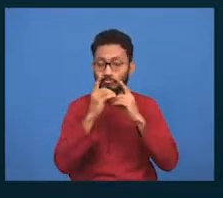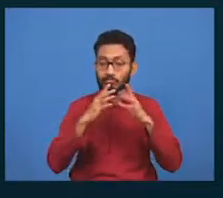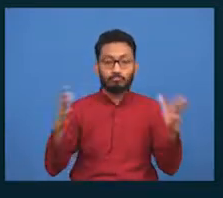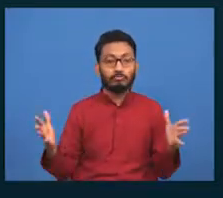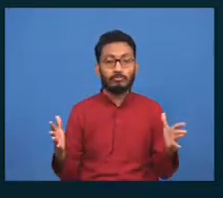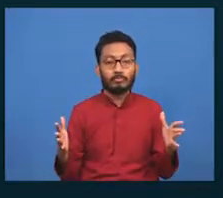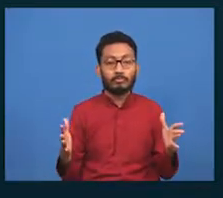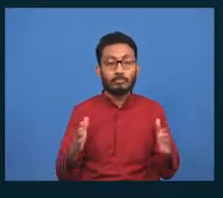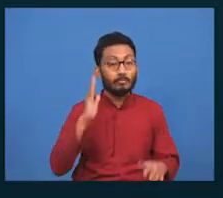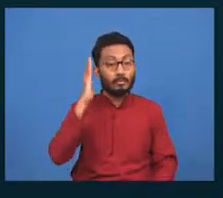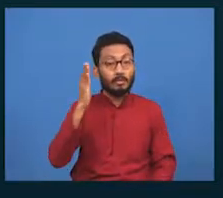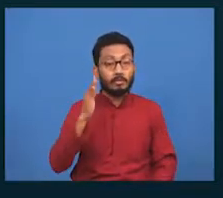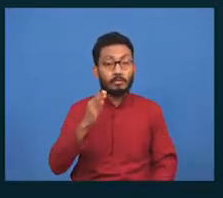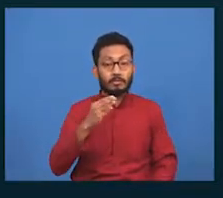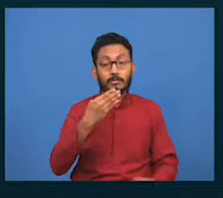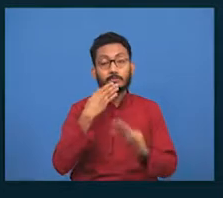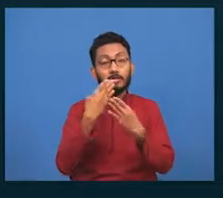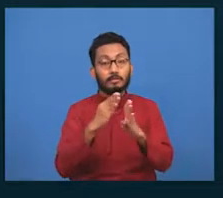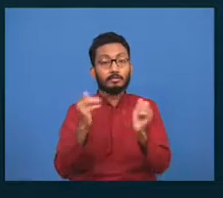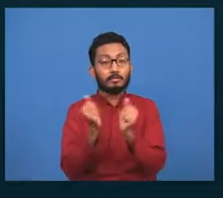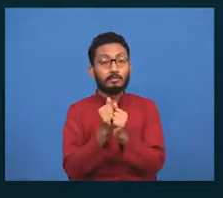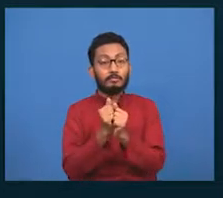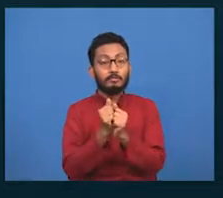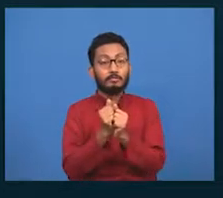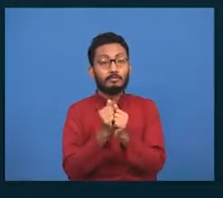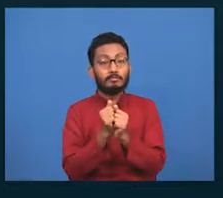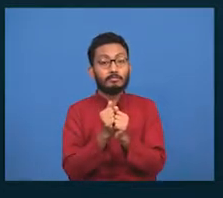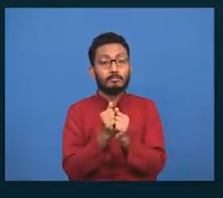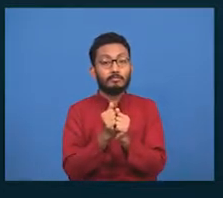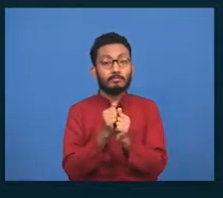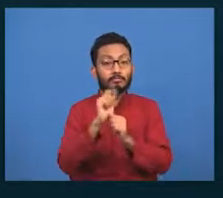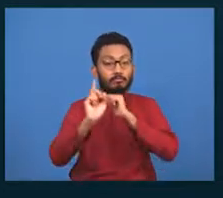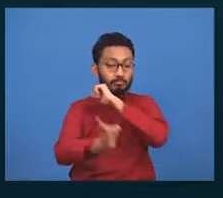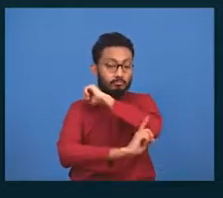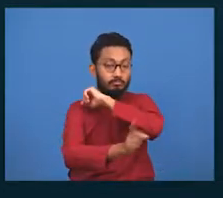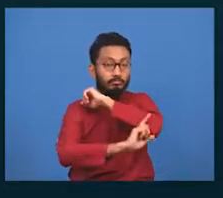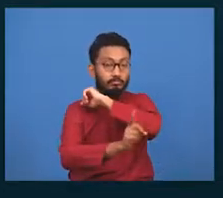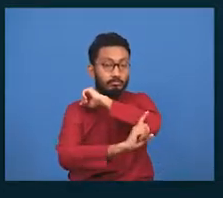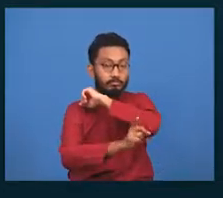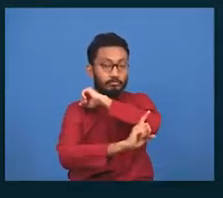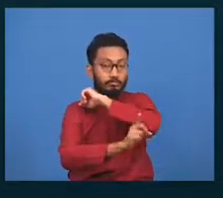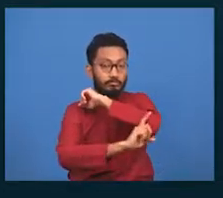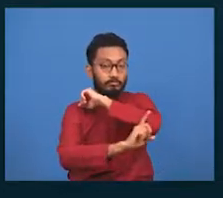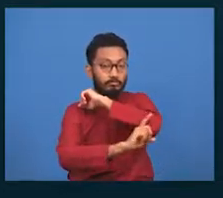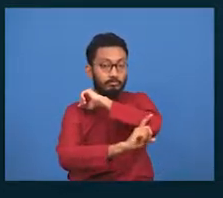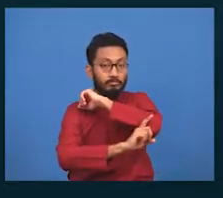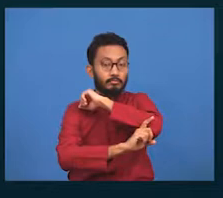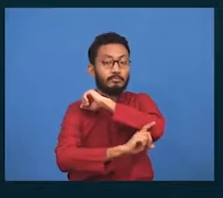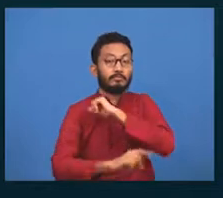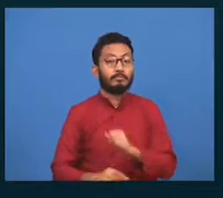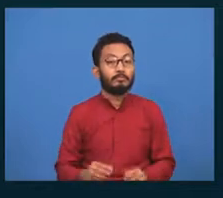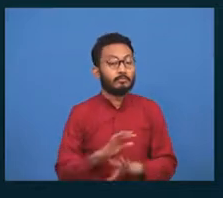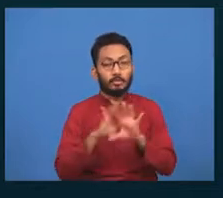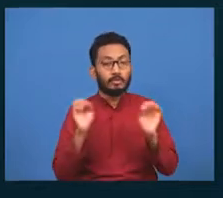kelak. Seorang yang telah terlanjur melakukannya perlu insaf dan tidak mengulanginya lagi dan